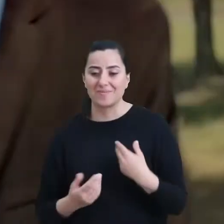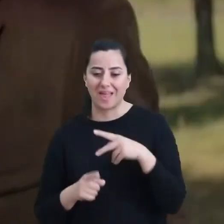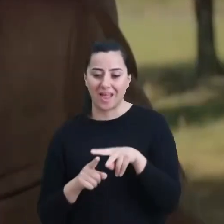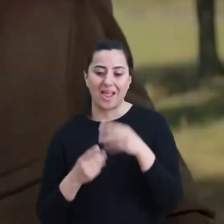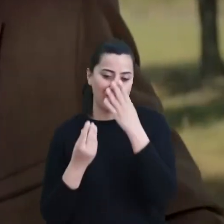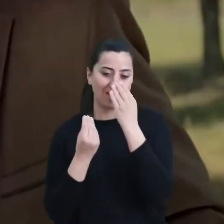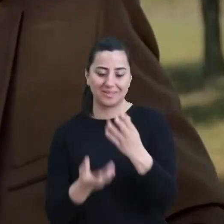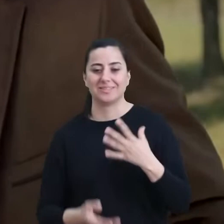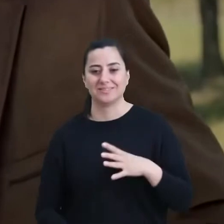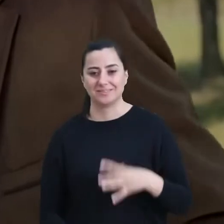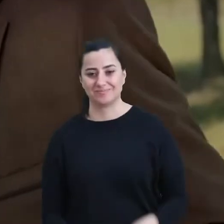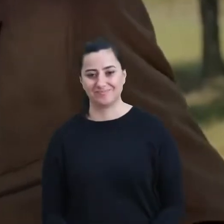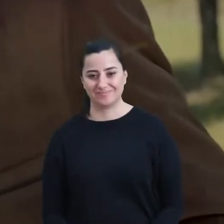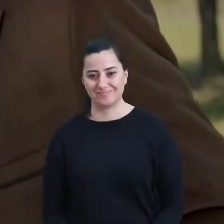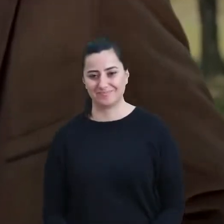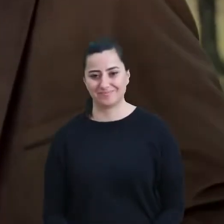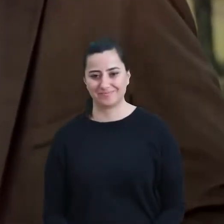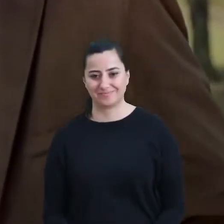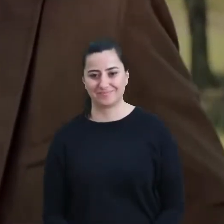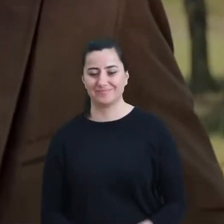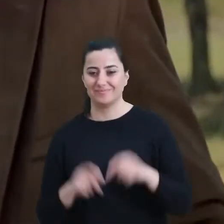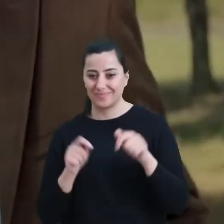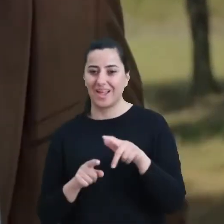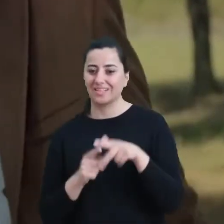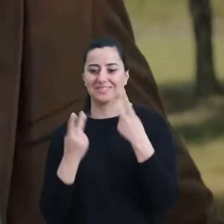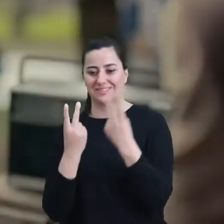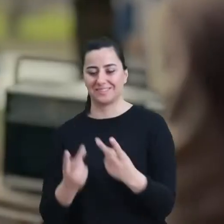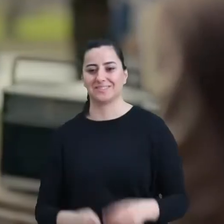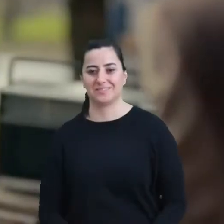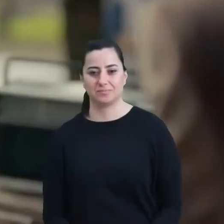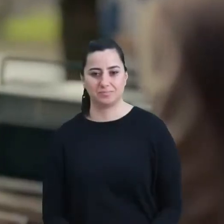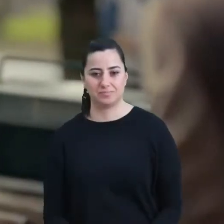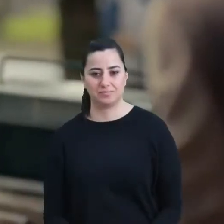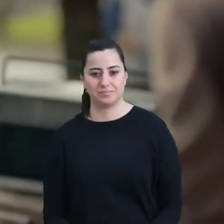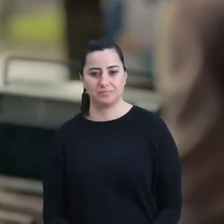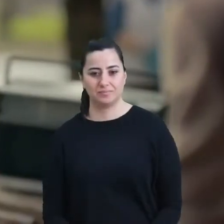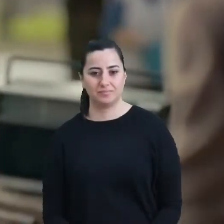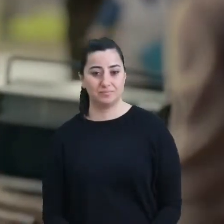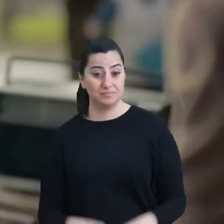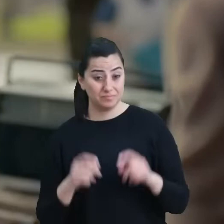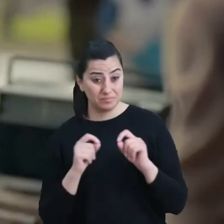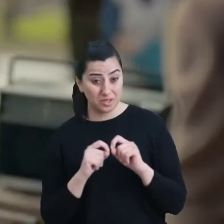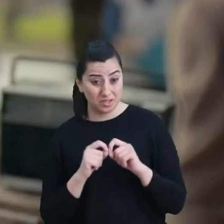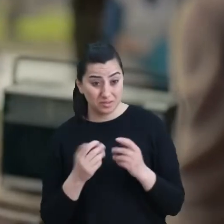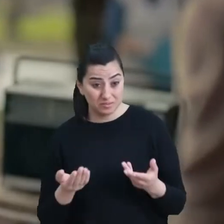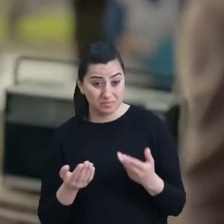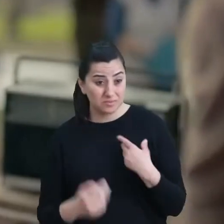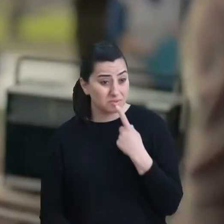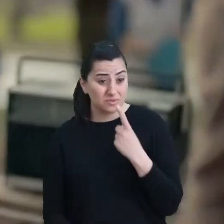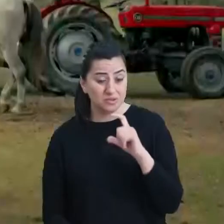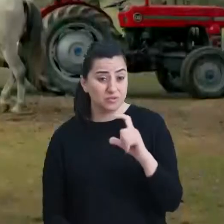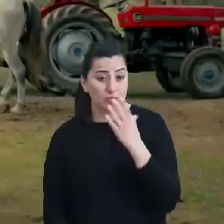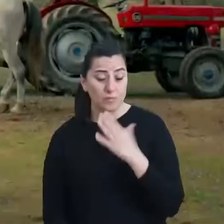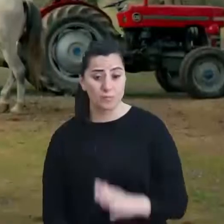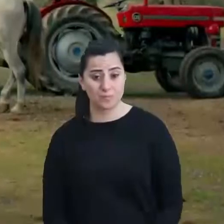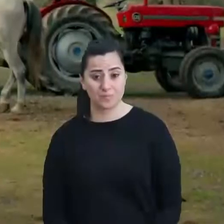ona hediye edem. Şimdi bu at senin değil Sedef. Bari ne diyeceğim